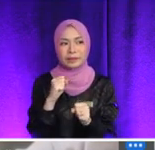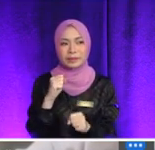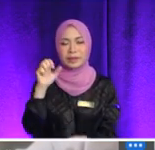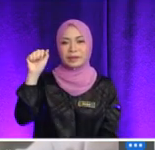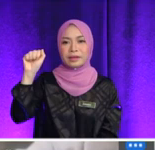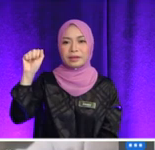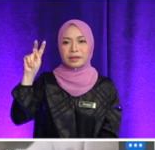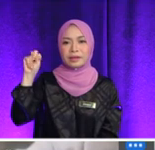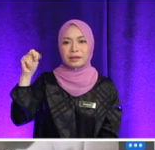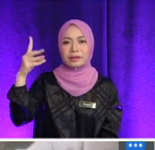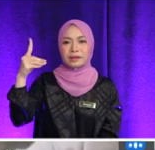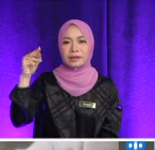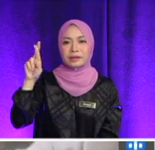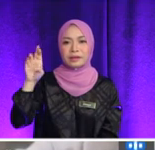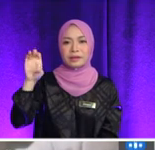Tokopedia